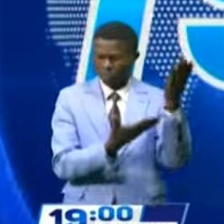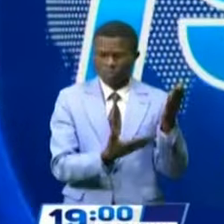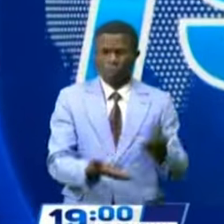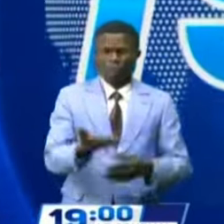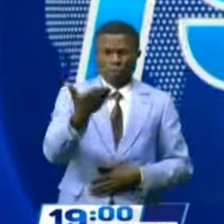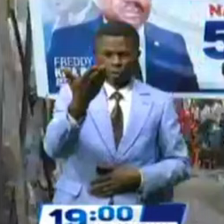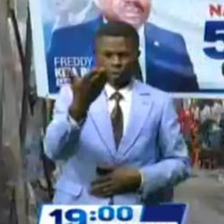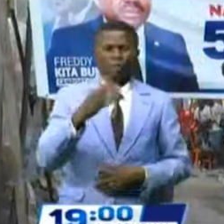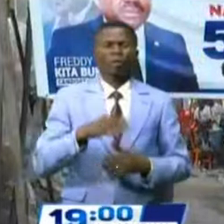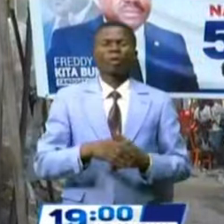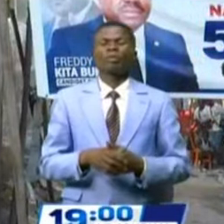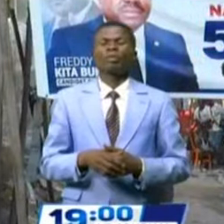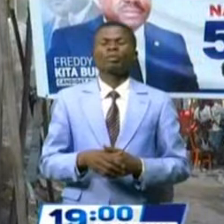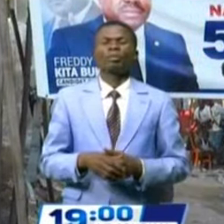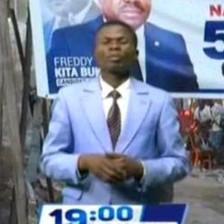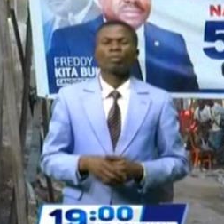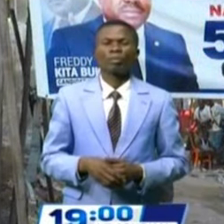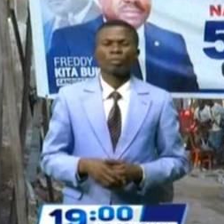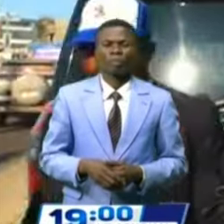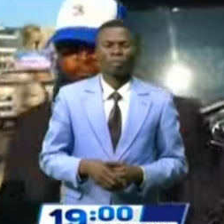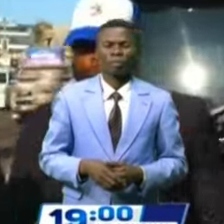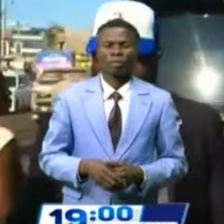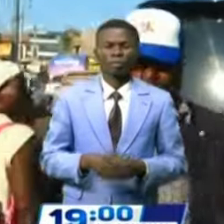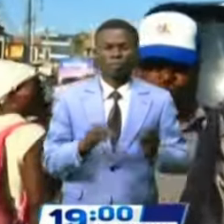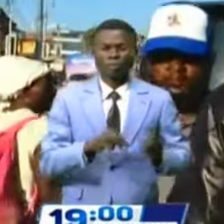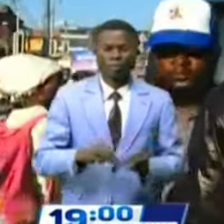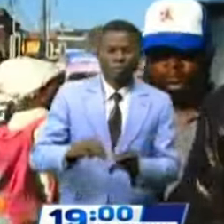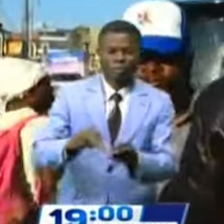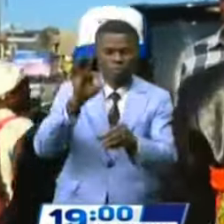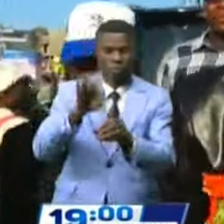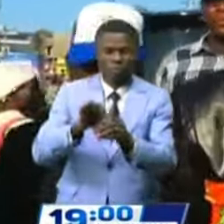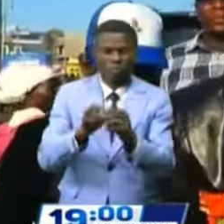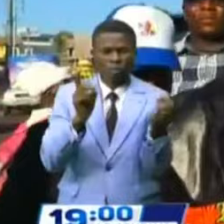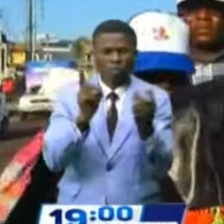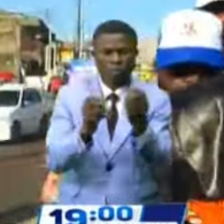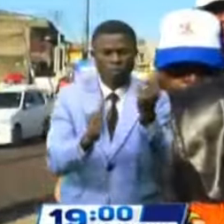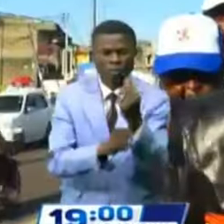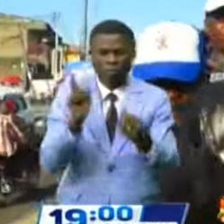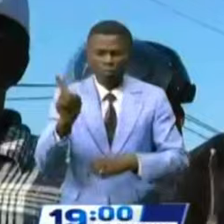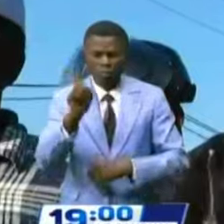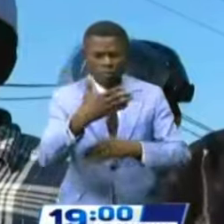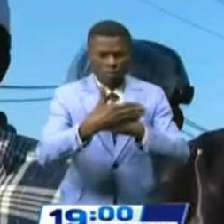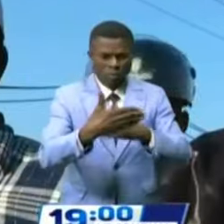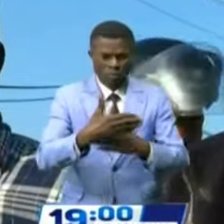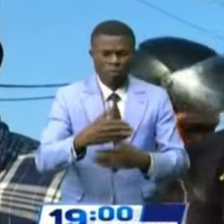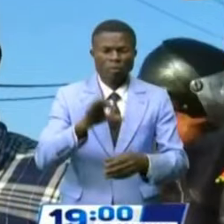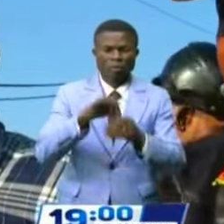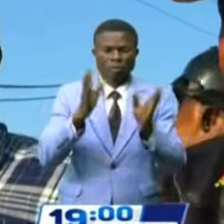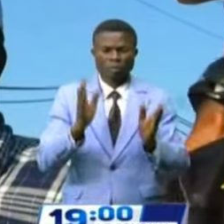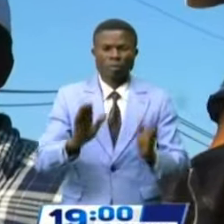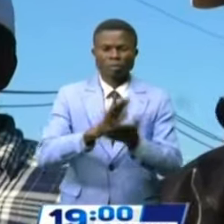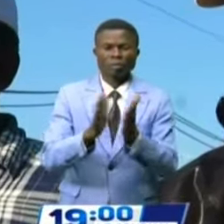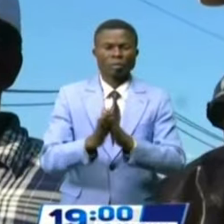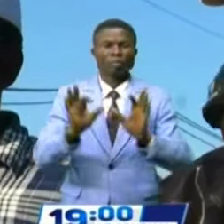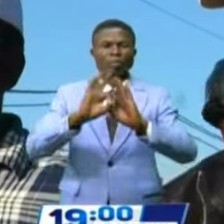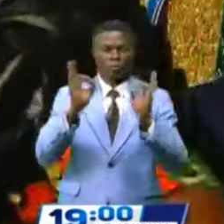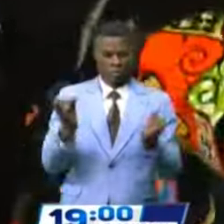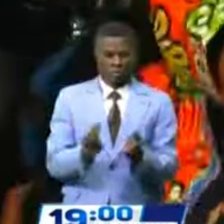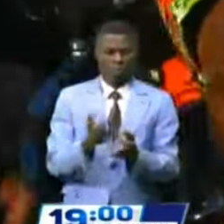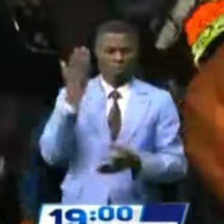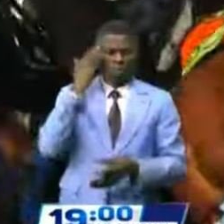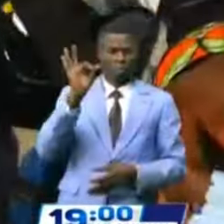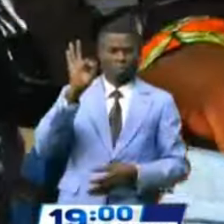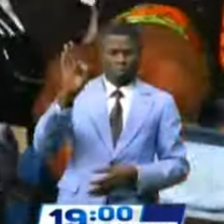Kenina. Sa stratégie électorale de proximité fait de ses électeurs une famille. Freddy